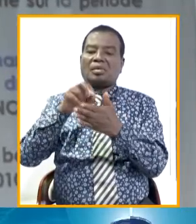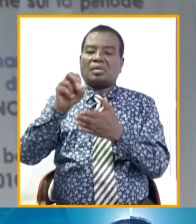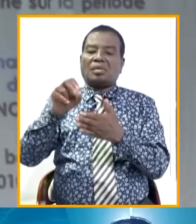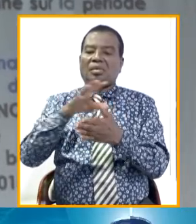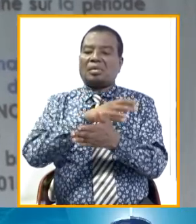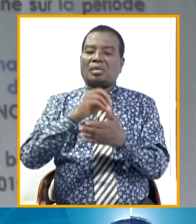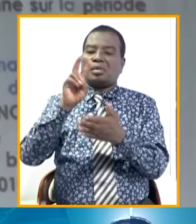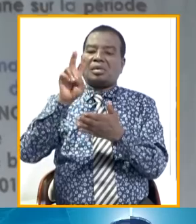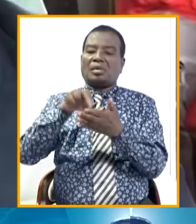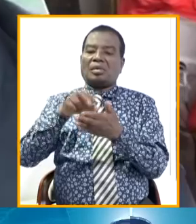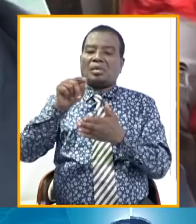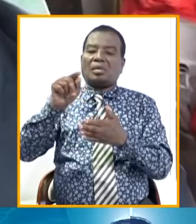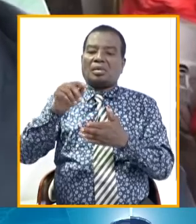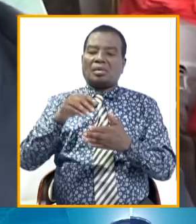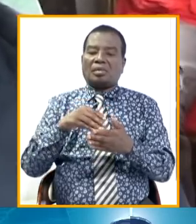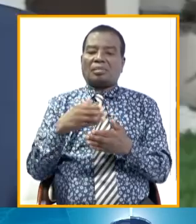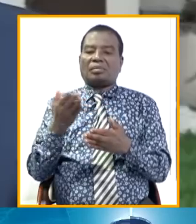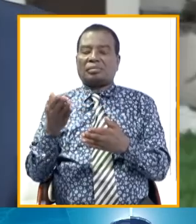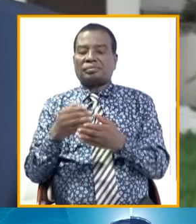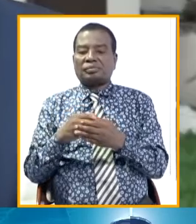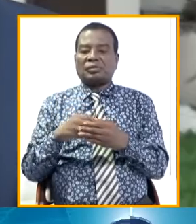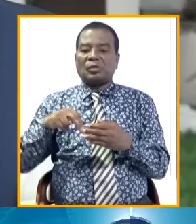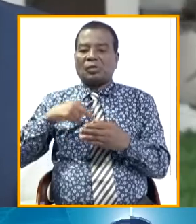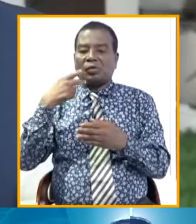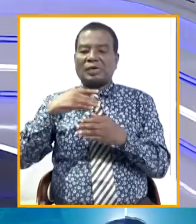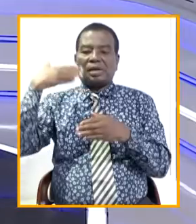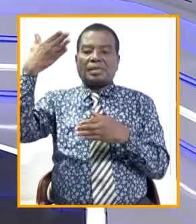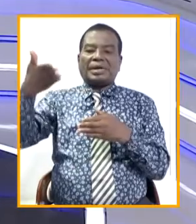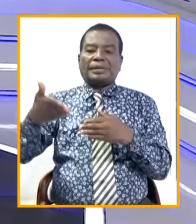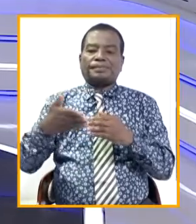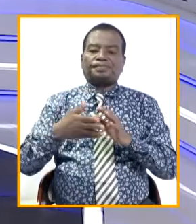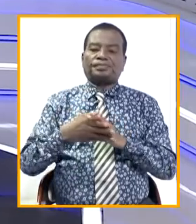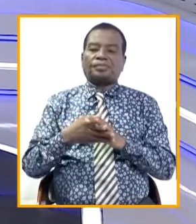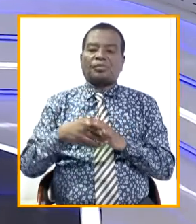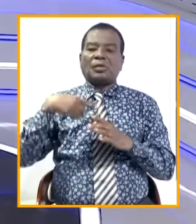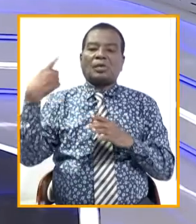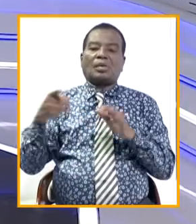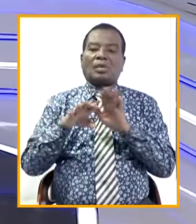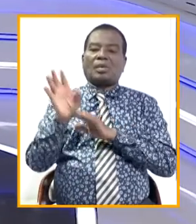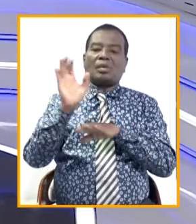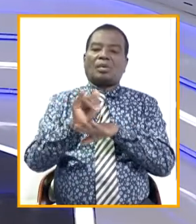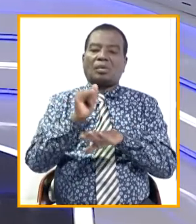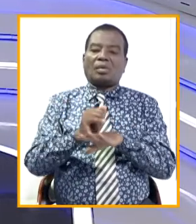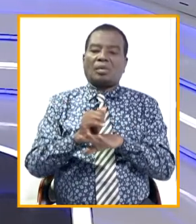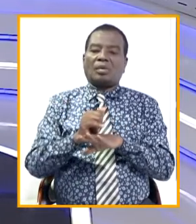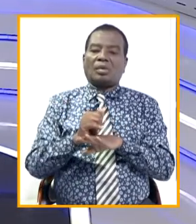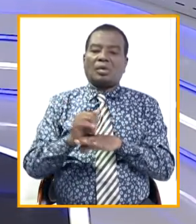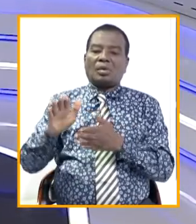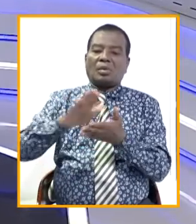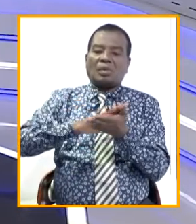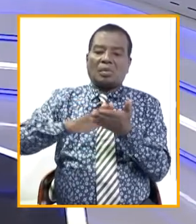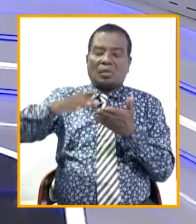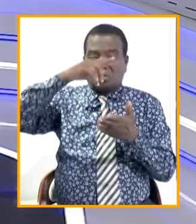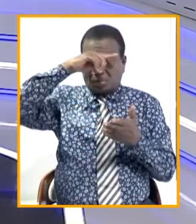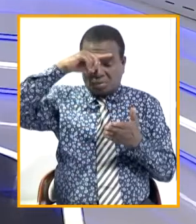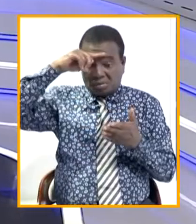2020. Le point dans nos prochaines éditions avec Mamadou Kouassi. Toujours en Côte d'Ivoire, le bitumage de